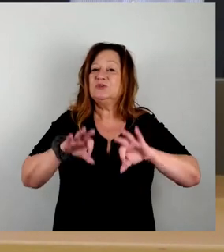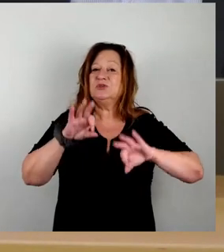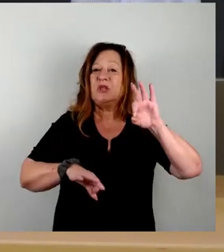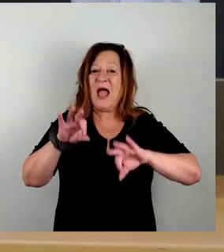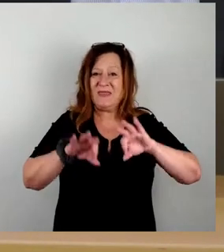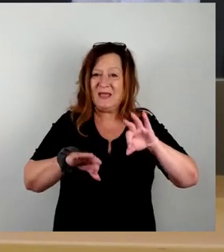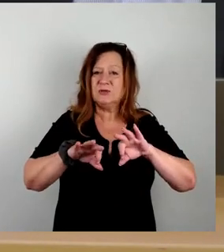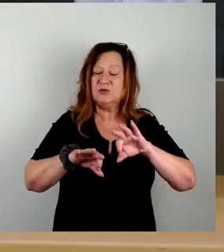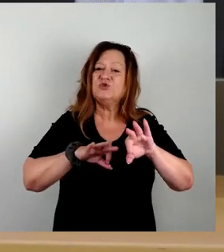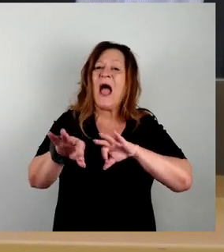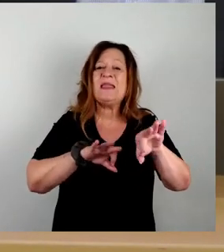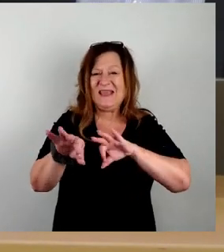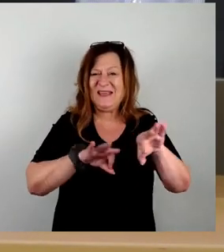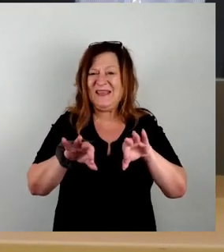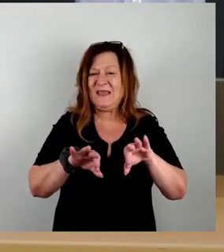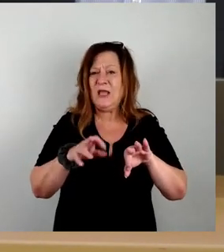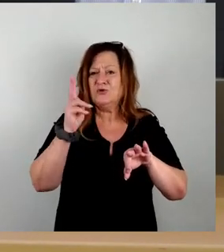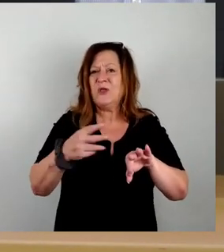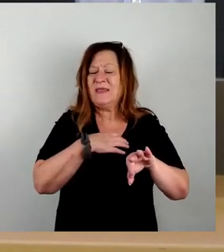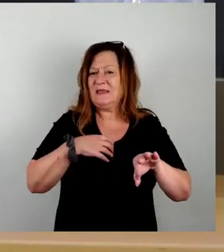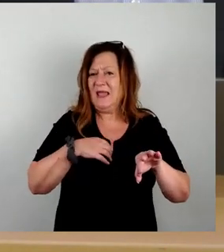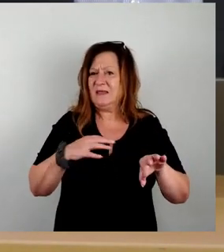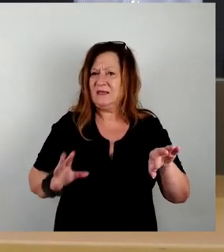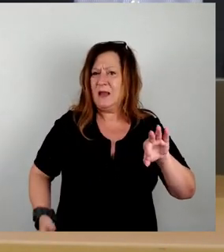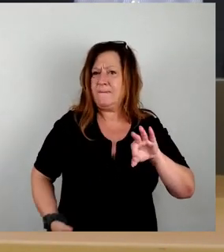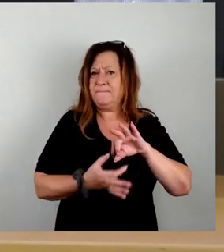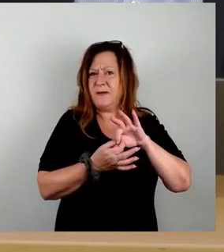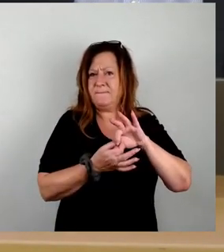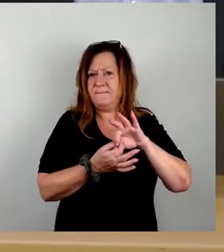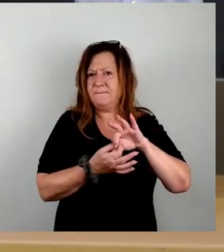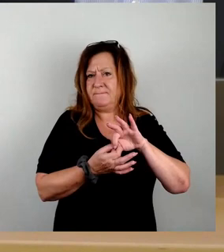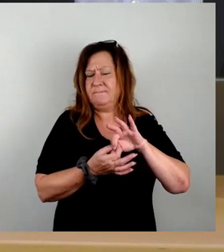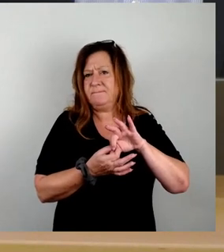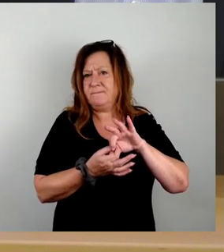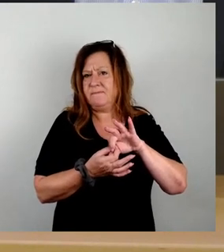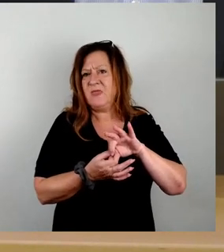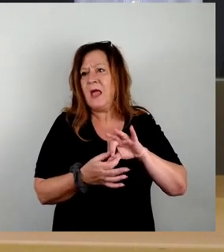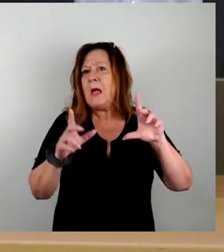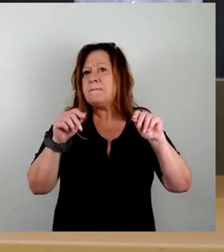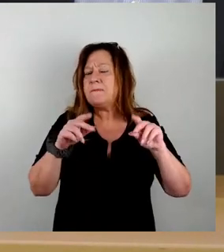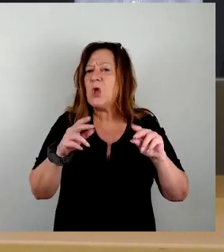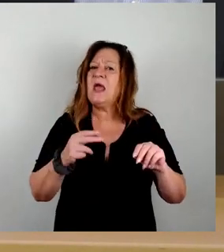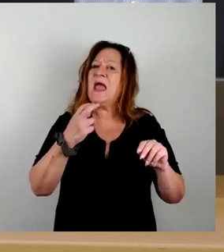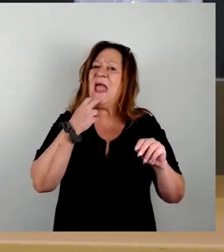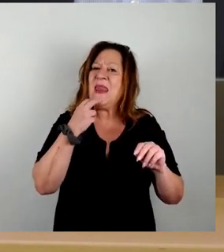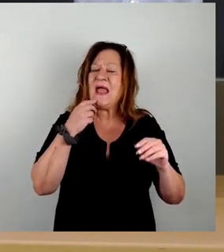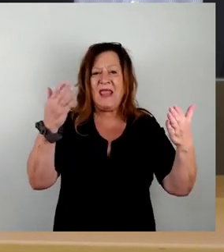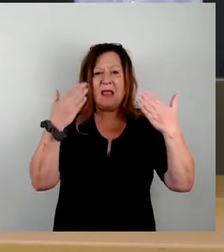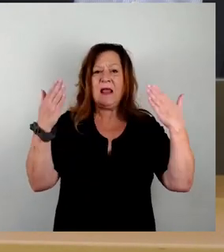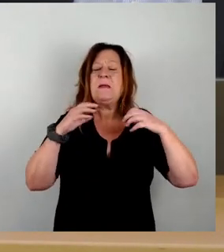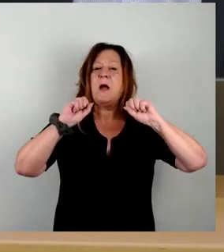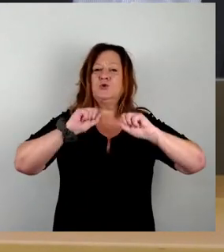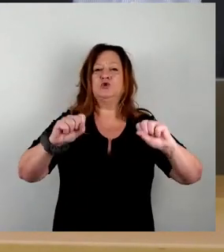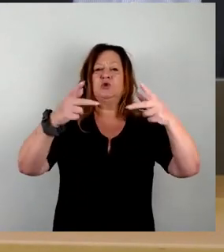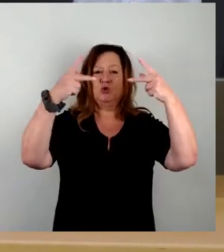Und insofern ist die Verknüpfung mit dem Energie- und Klimaschutzkonzept